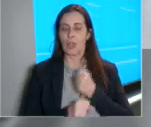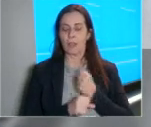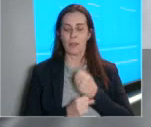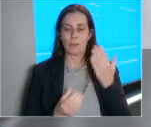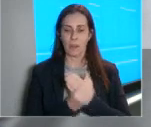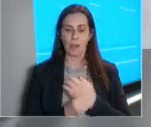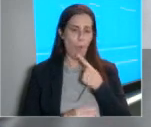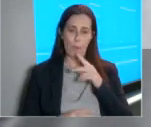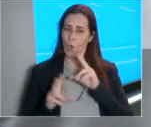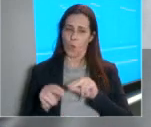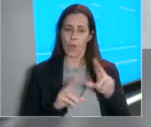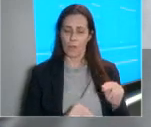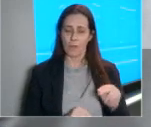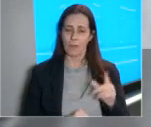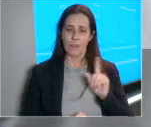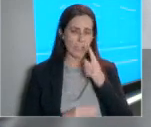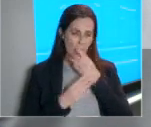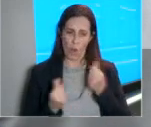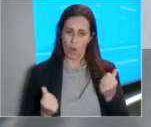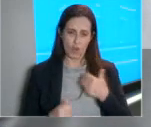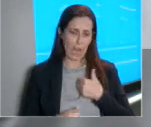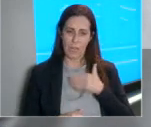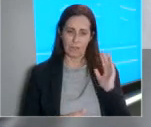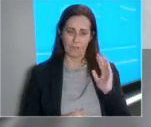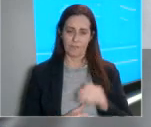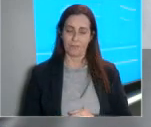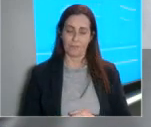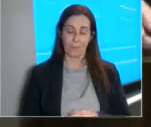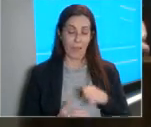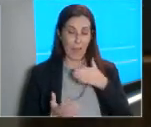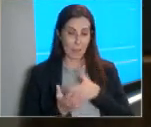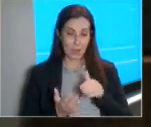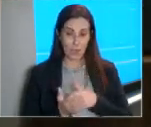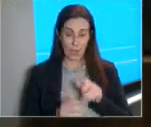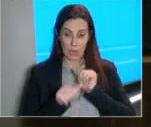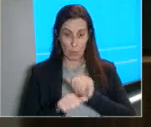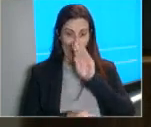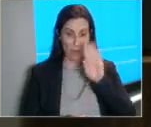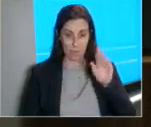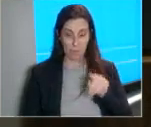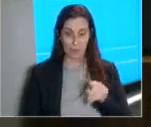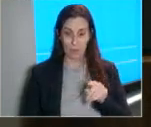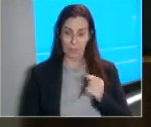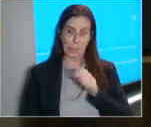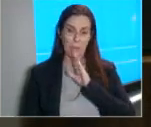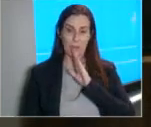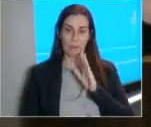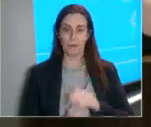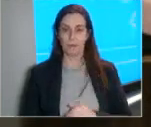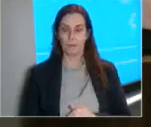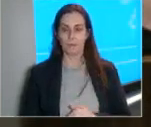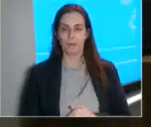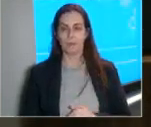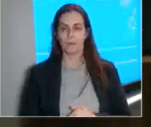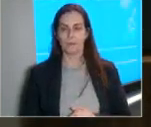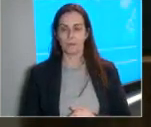בתיק, אומר את הדברים האלה. זה לא ניחוש של סמי אבו שחאדה. להמשיך בכלל להגן עליו זה קצת בעייתי עדן. אני רוצה